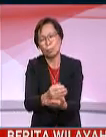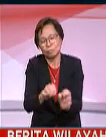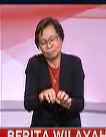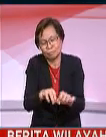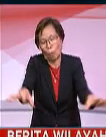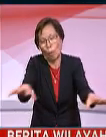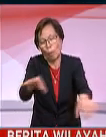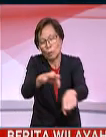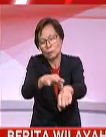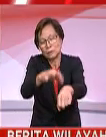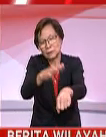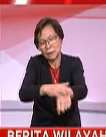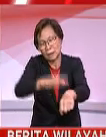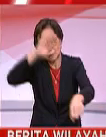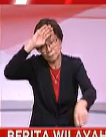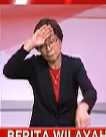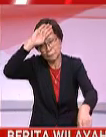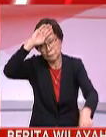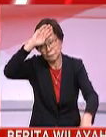jangkitan denggi.